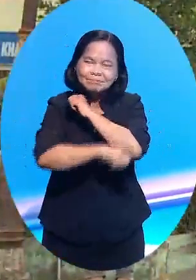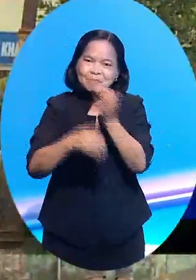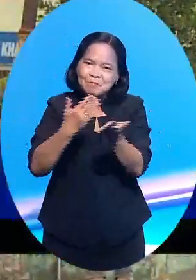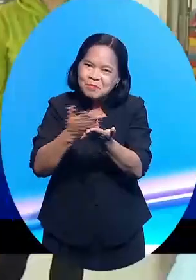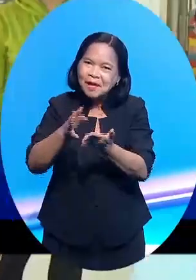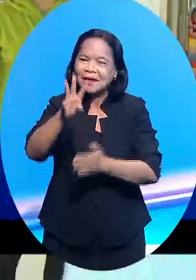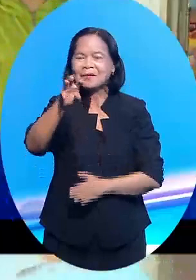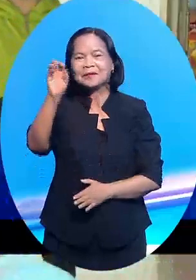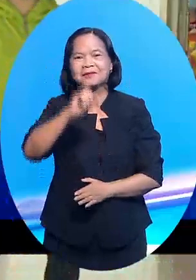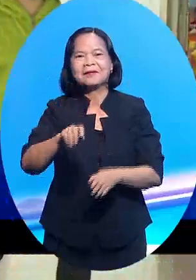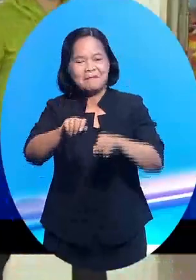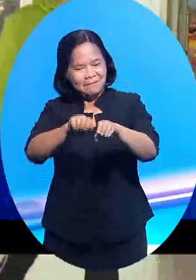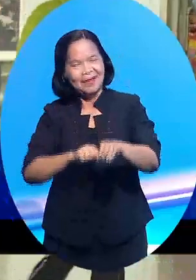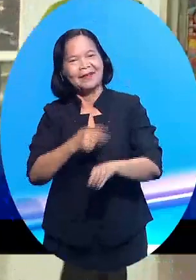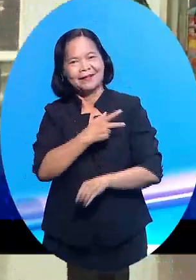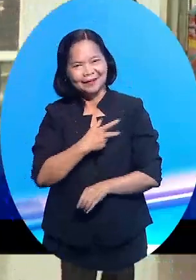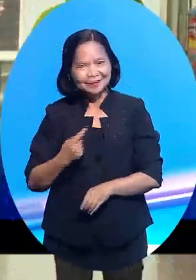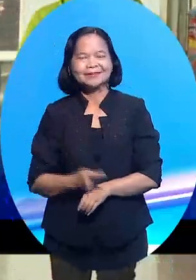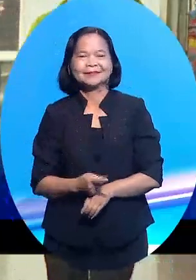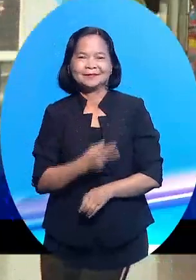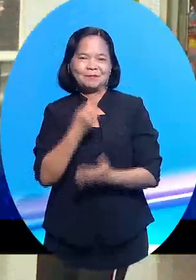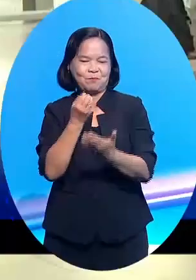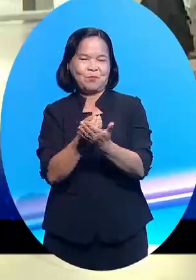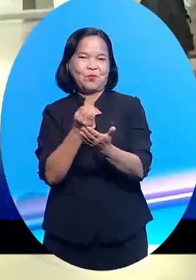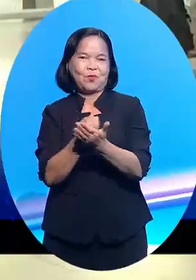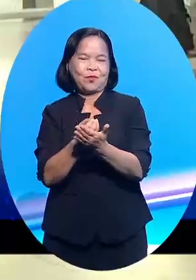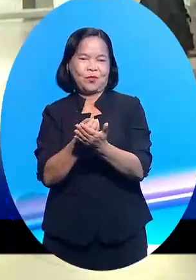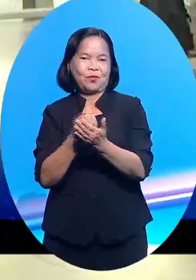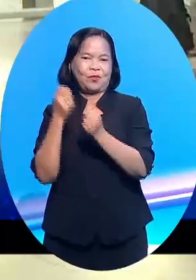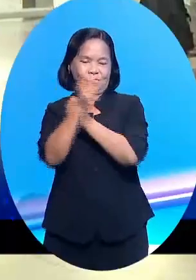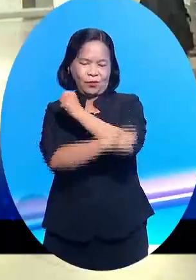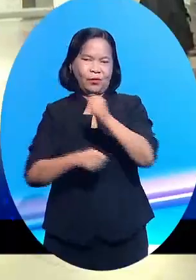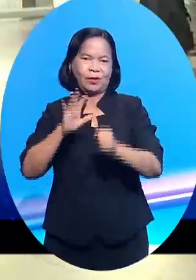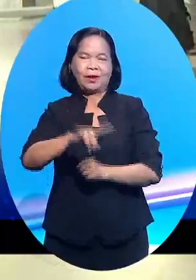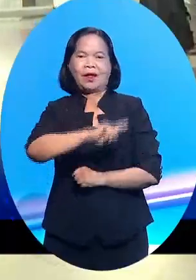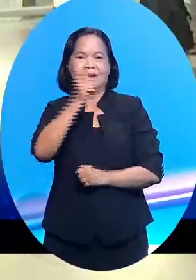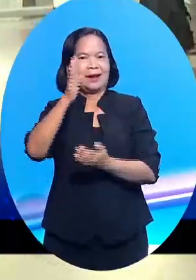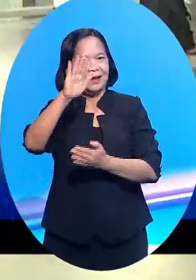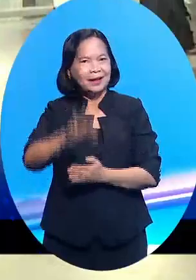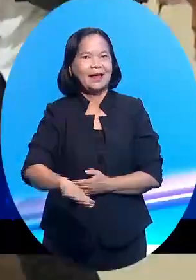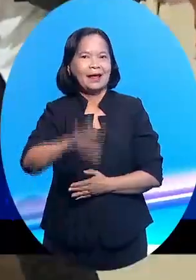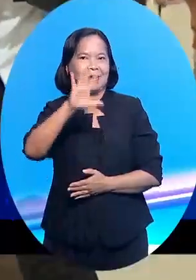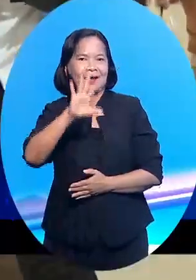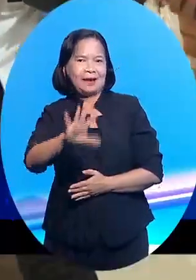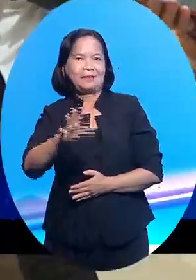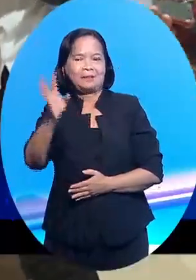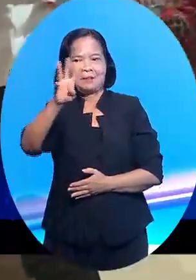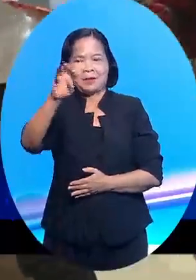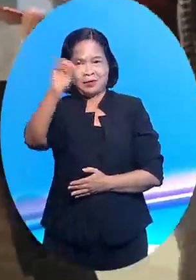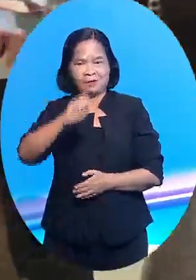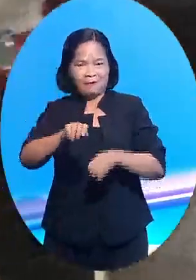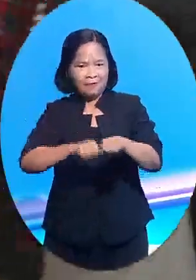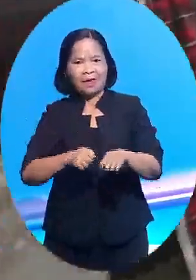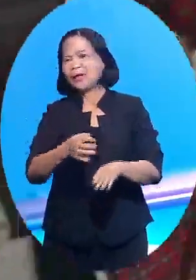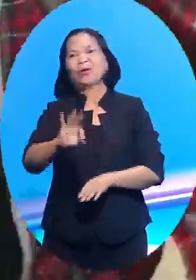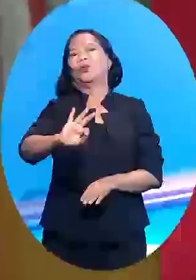đến 30% giá vé cho hành khách. Theo đó, hành khách mua vé trước ngày đi tàu từ 5 ngày trở lên được giảm từ 5 đến 30% giá vé tùy từng